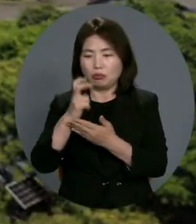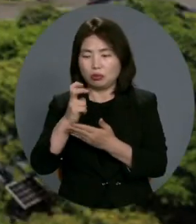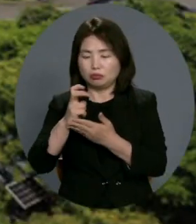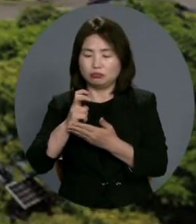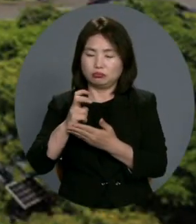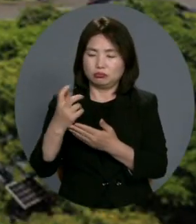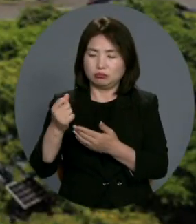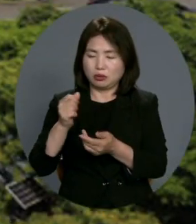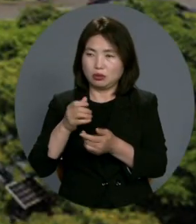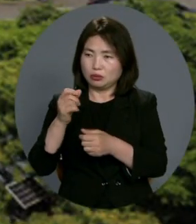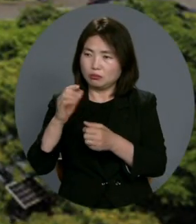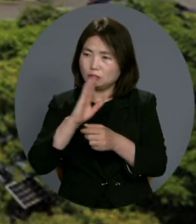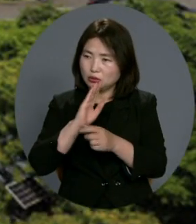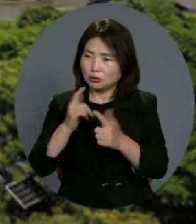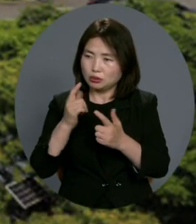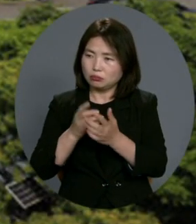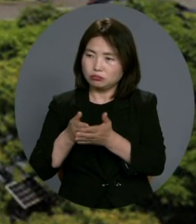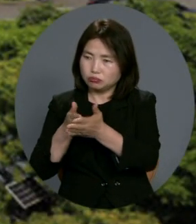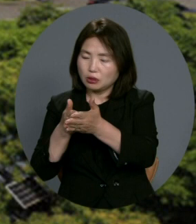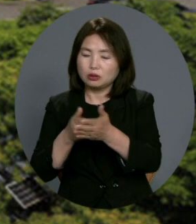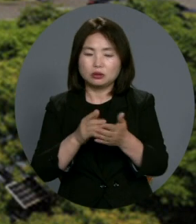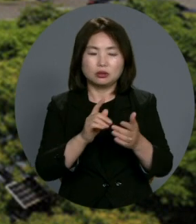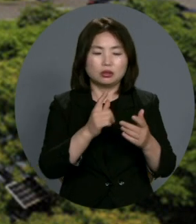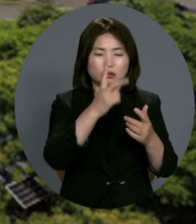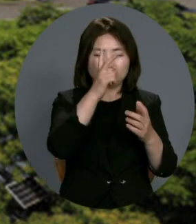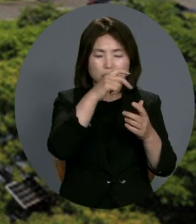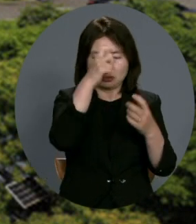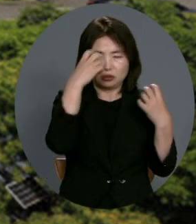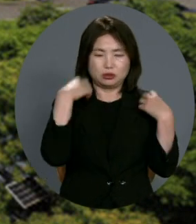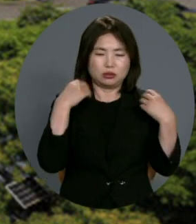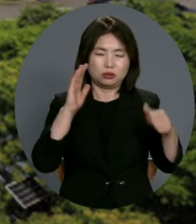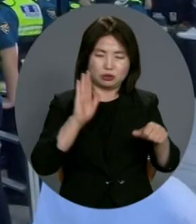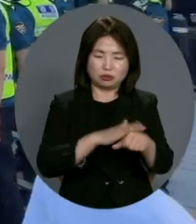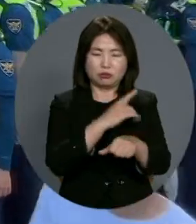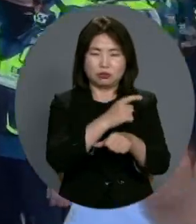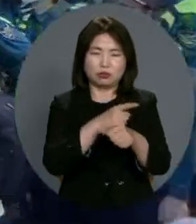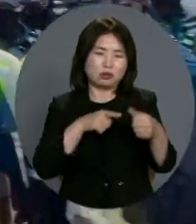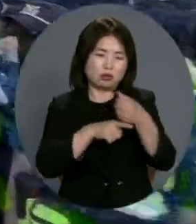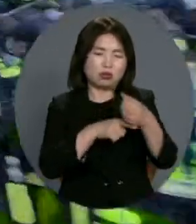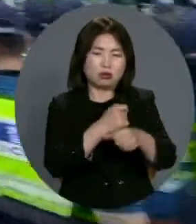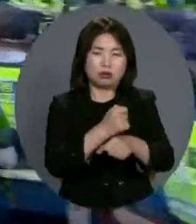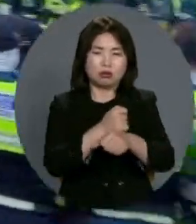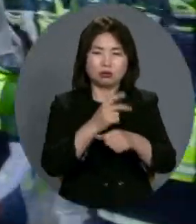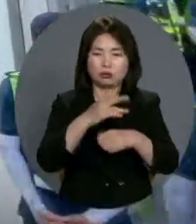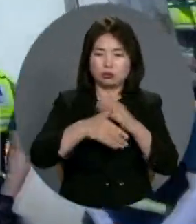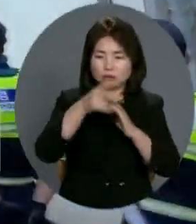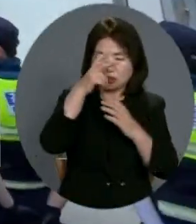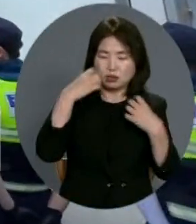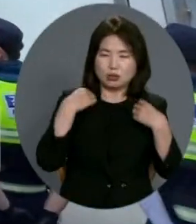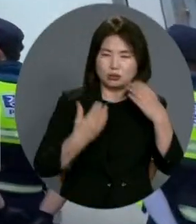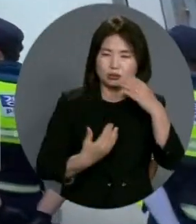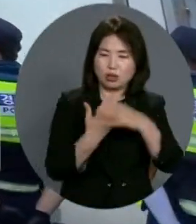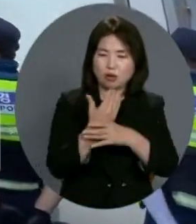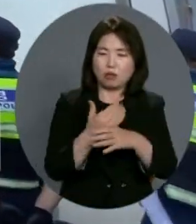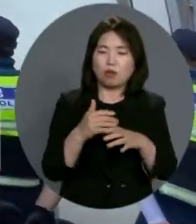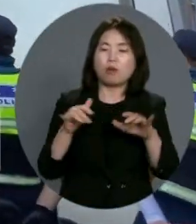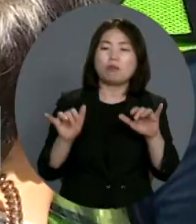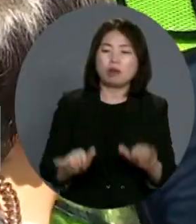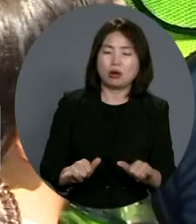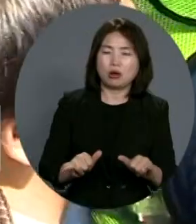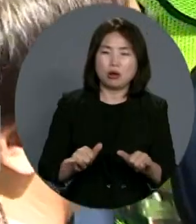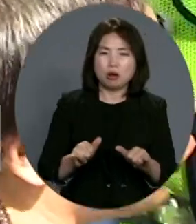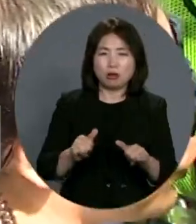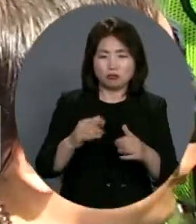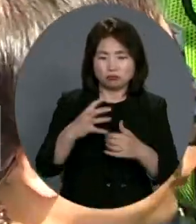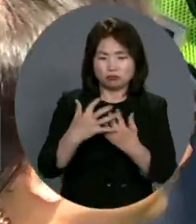유권 해석을 의뢰하고 경찰청장에 책임을 묻겠다고 말했습니다. 대구 경찰은 안전사고가 예견된 상황에서